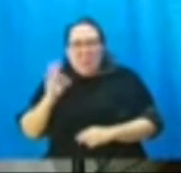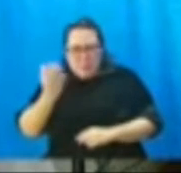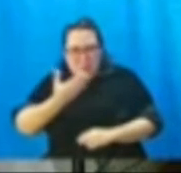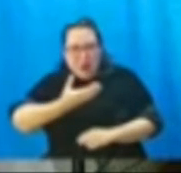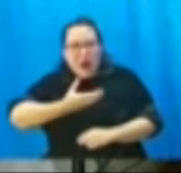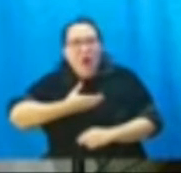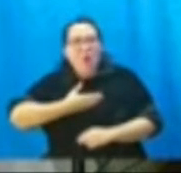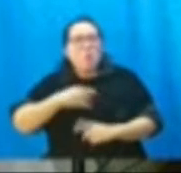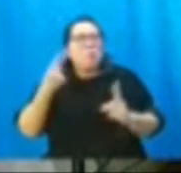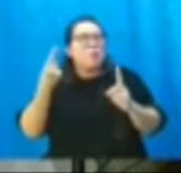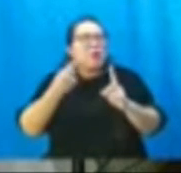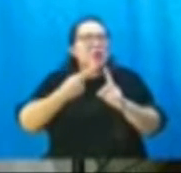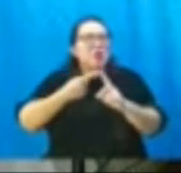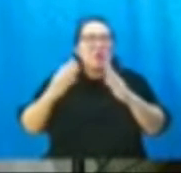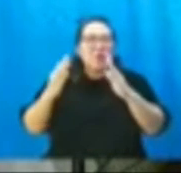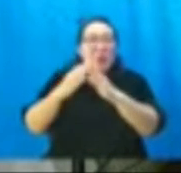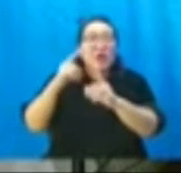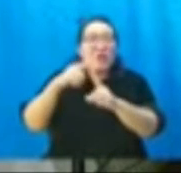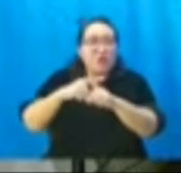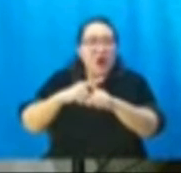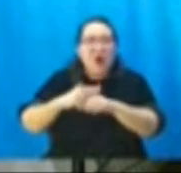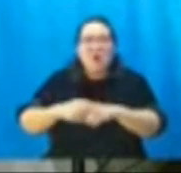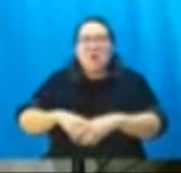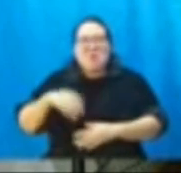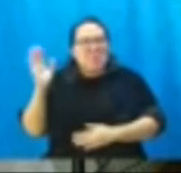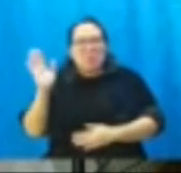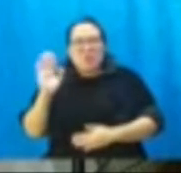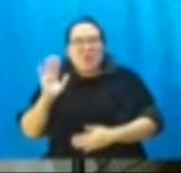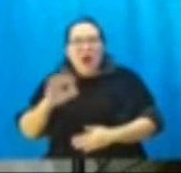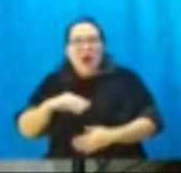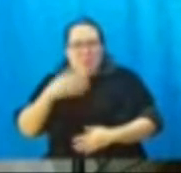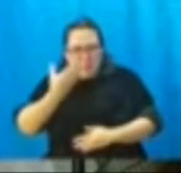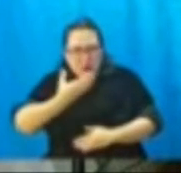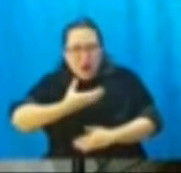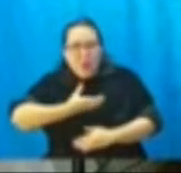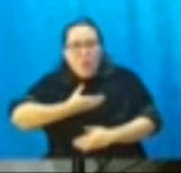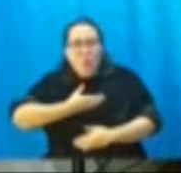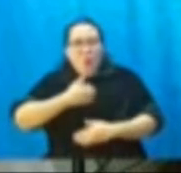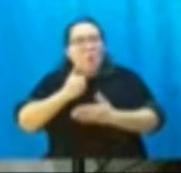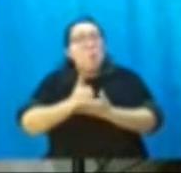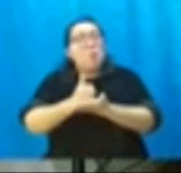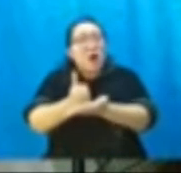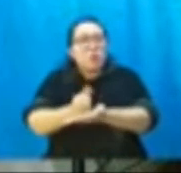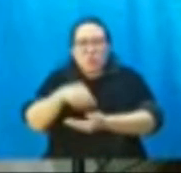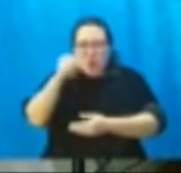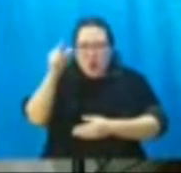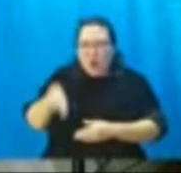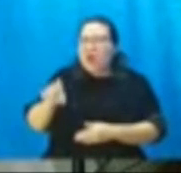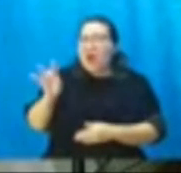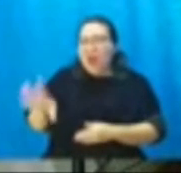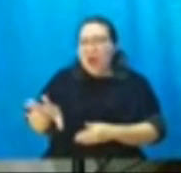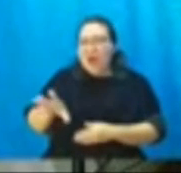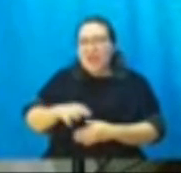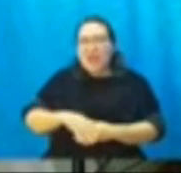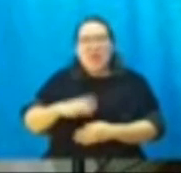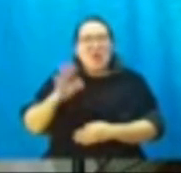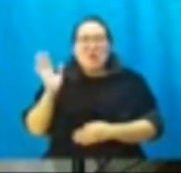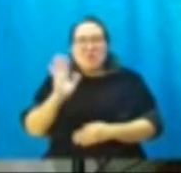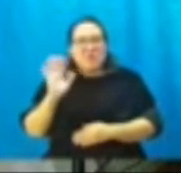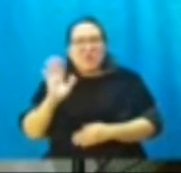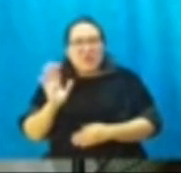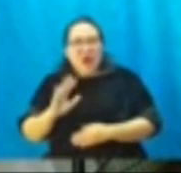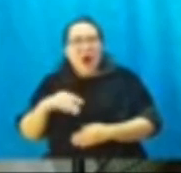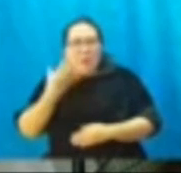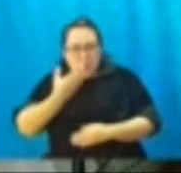tidak mau lagi kolektor dan sebagainya Hai contoh konkrit ada orang ini